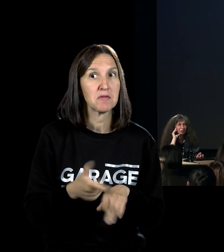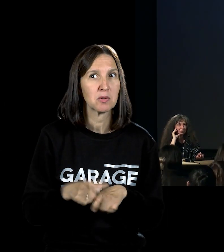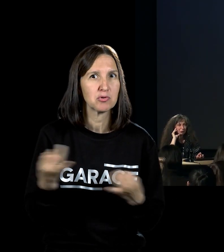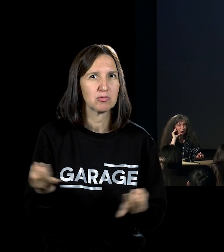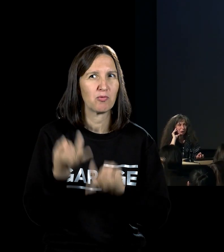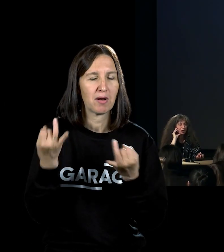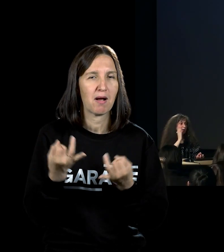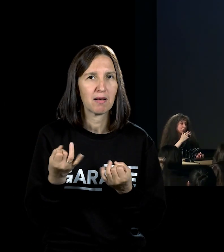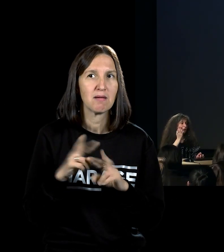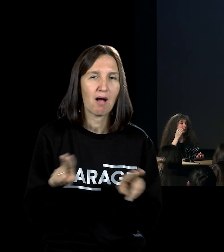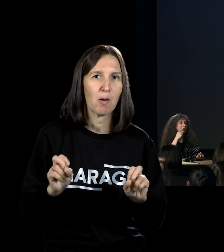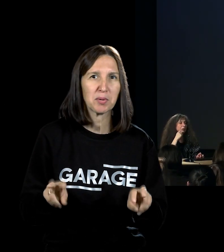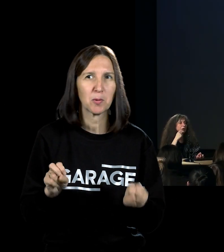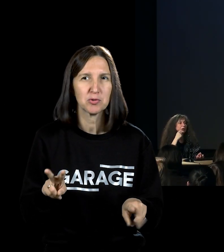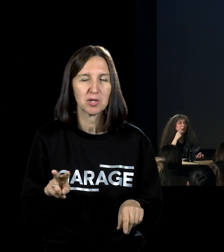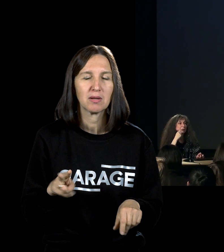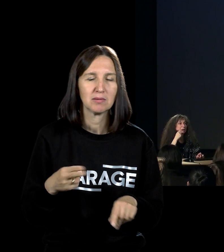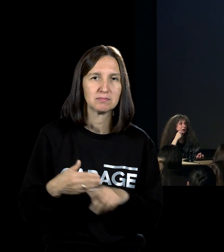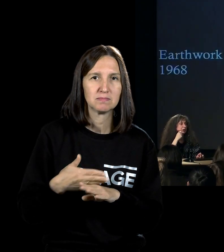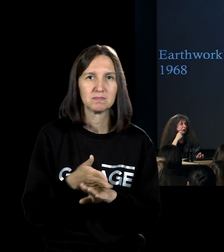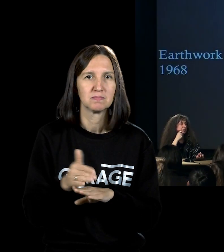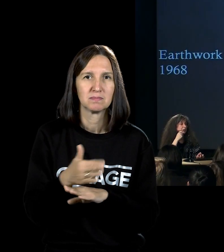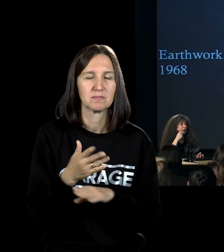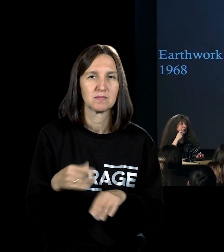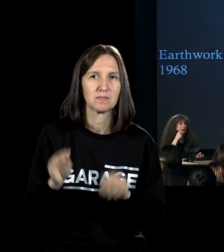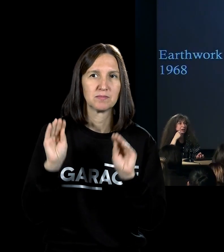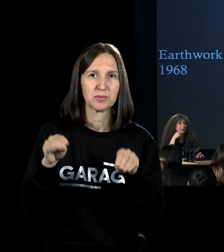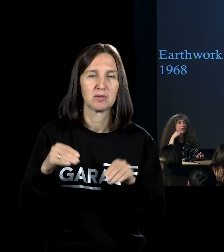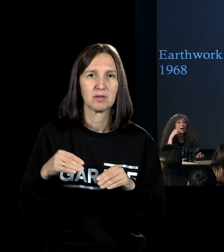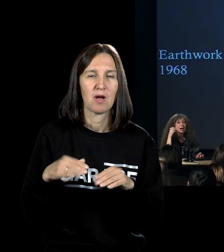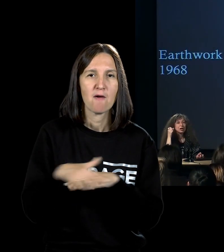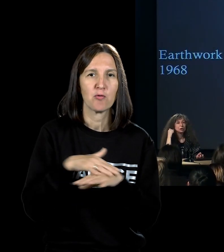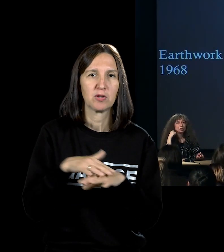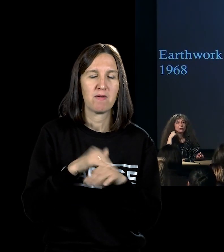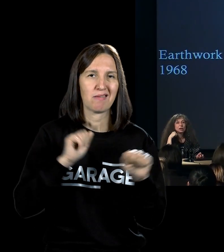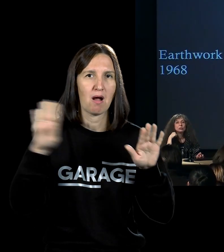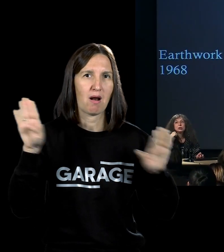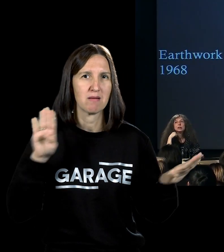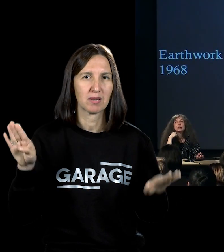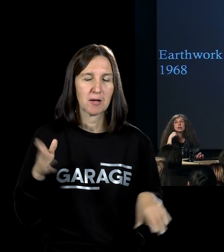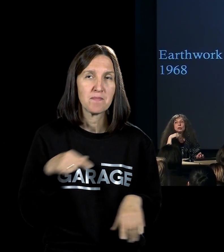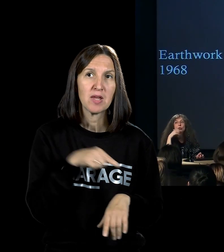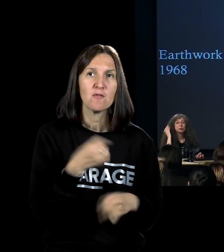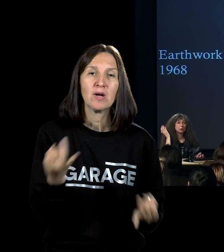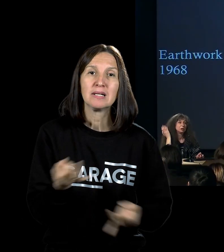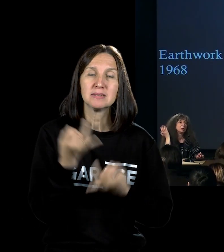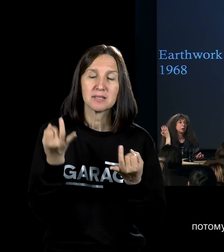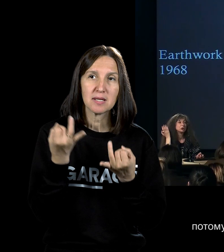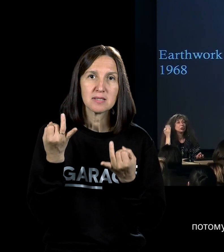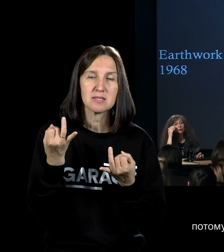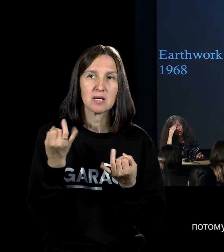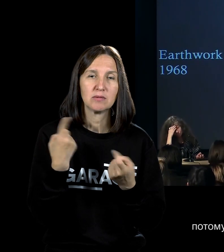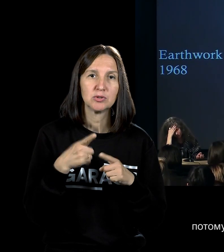как приключение. Такой лабиринт тюрьма, выстроенный во дворе галереи. Собственно говоря, его интерес к тому, что вот